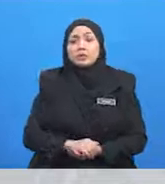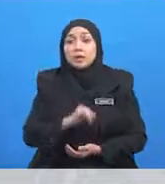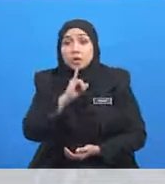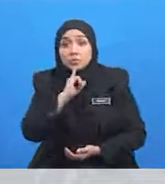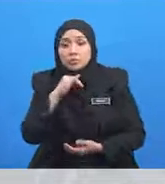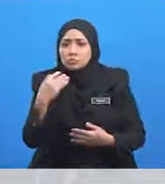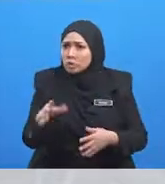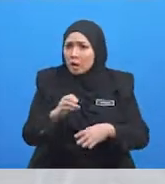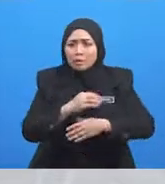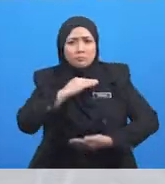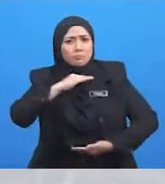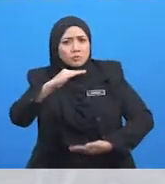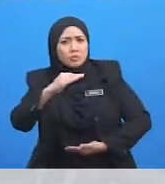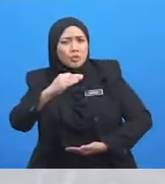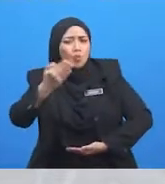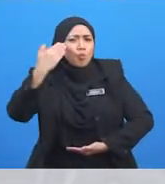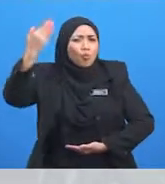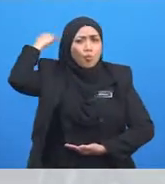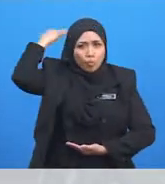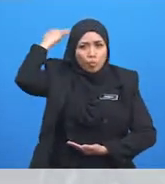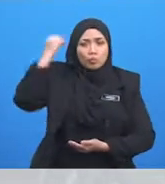Ibunya berpesan sejak dulu,